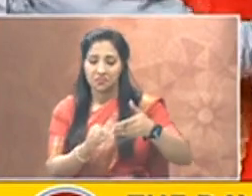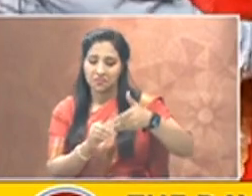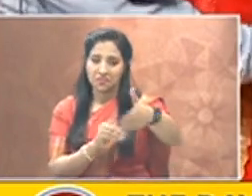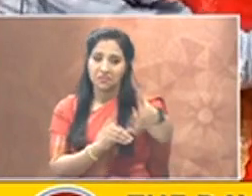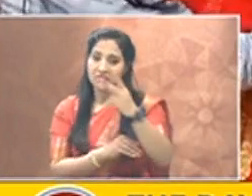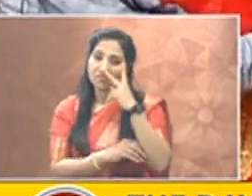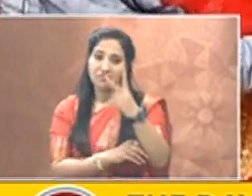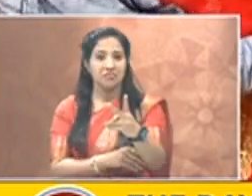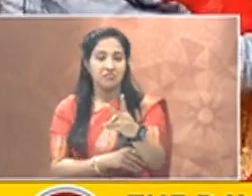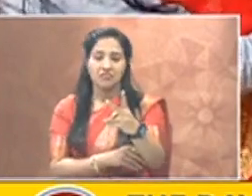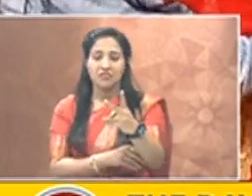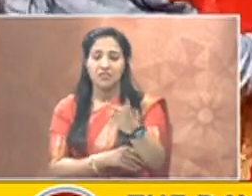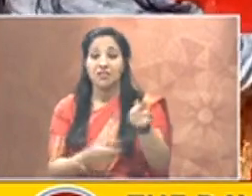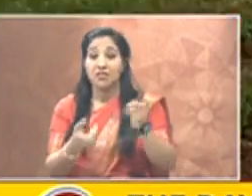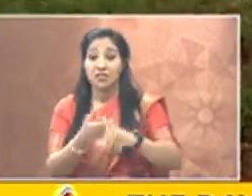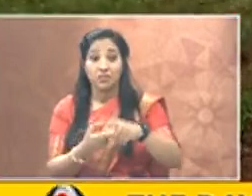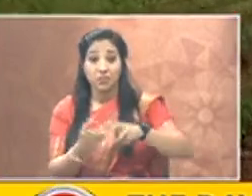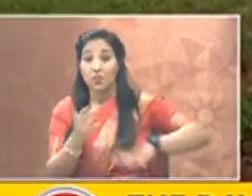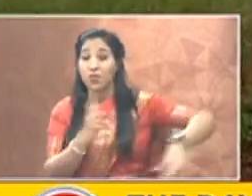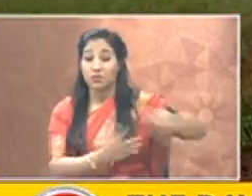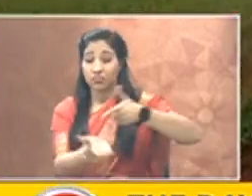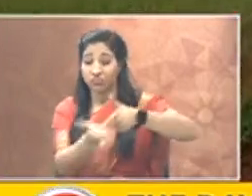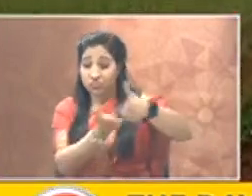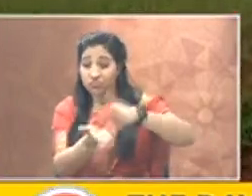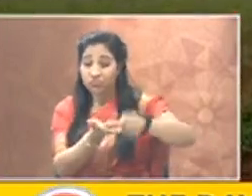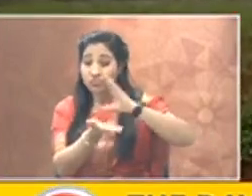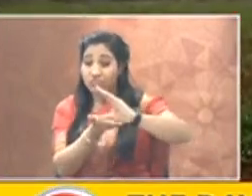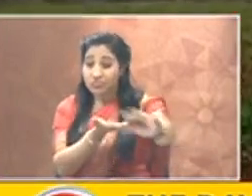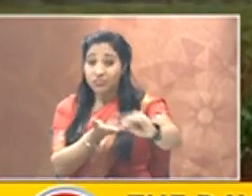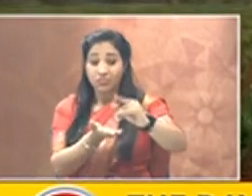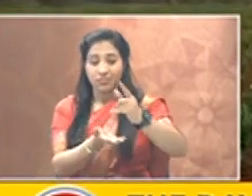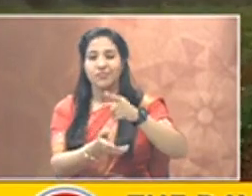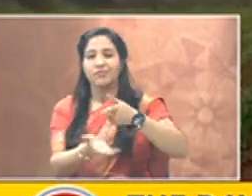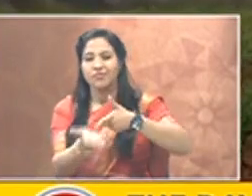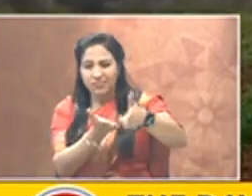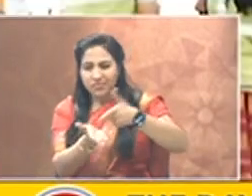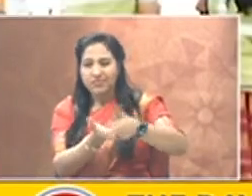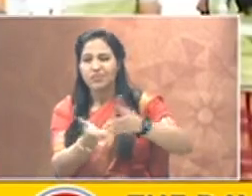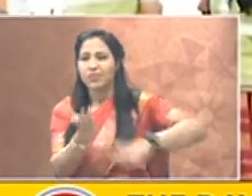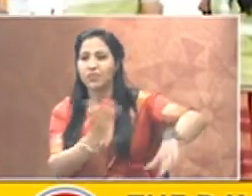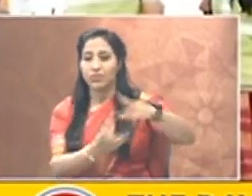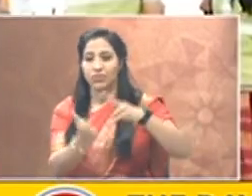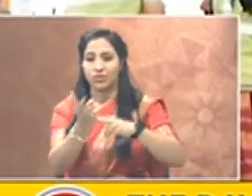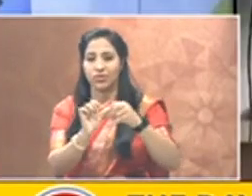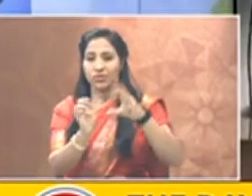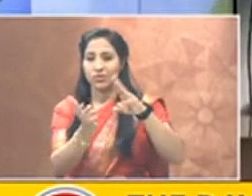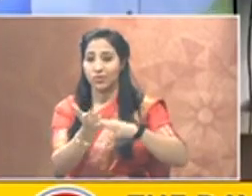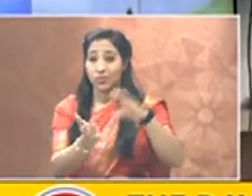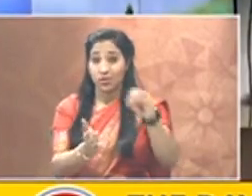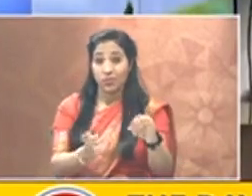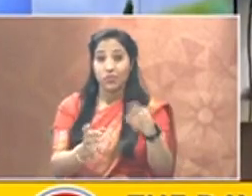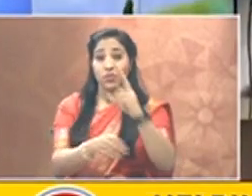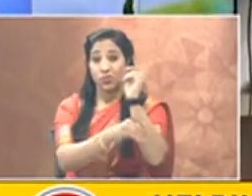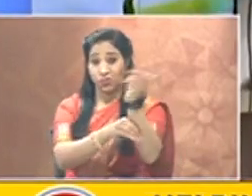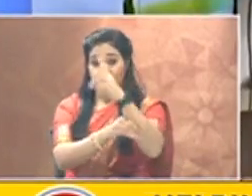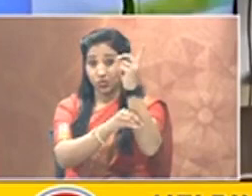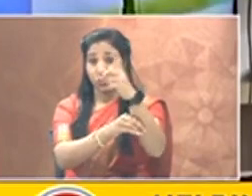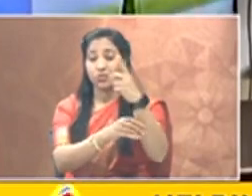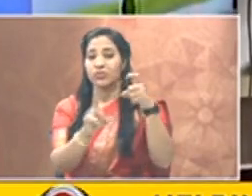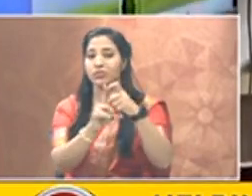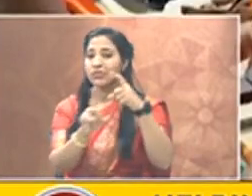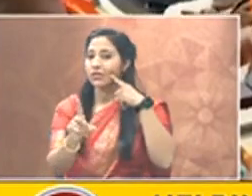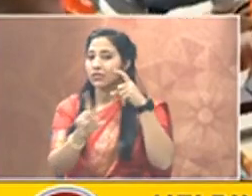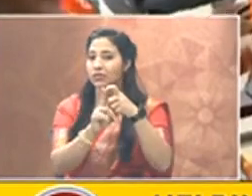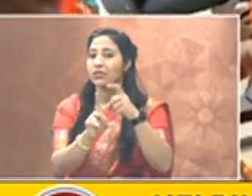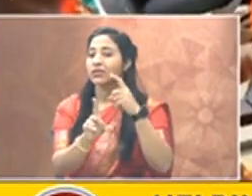नहीं जब आपको गांव-गांव में, खेतों में नमो ड्रोन दीदियां ड्रोन के